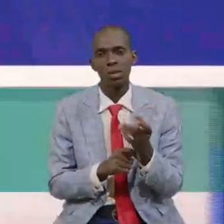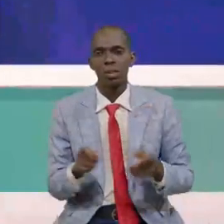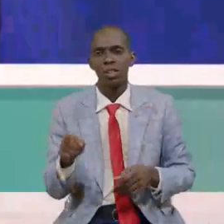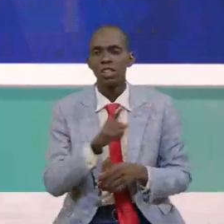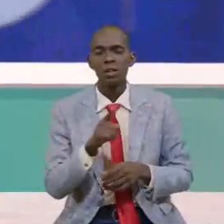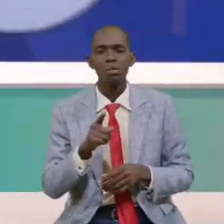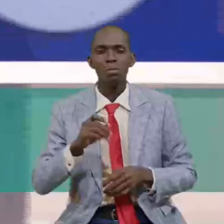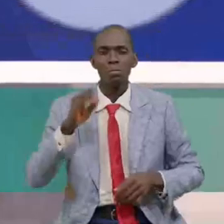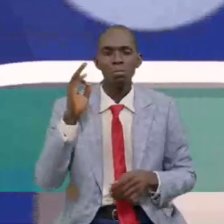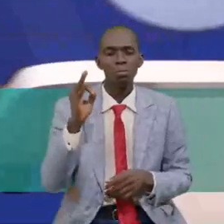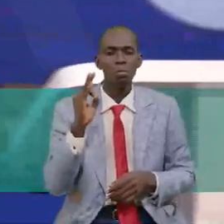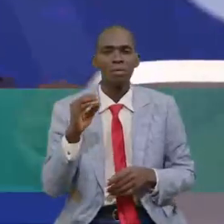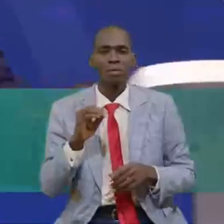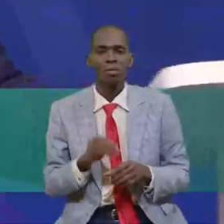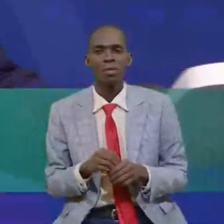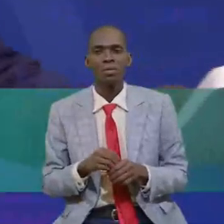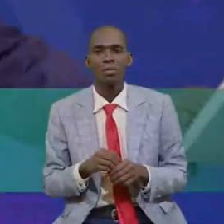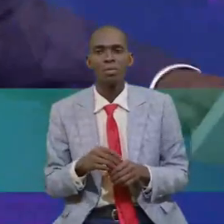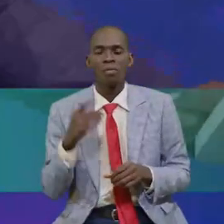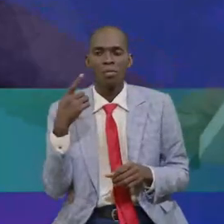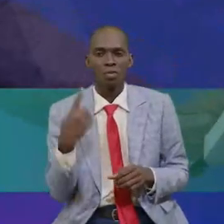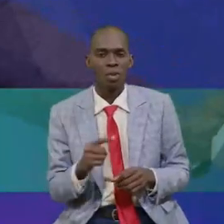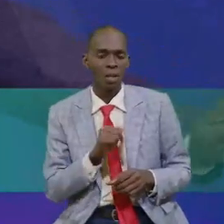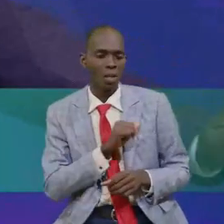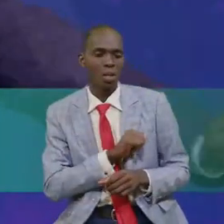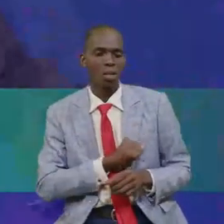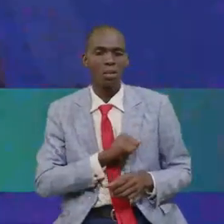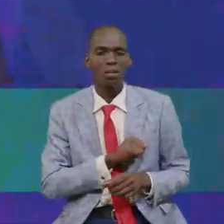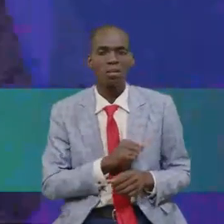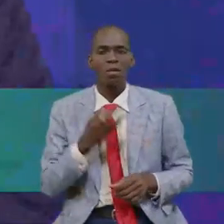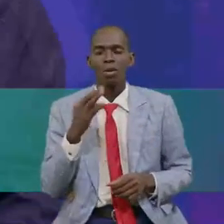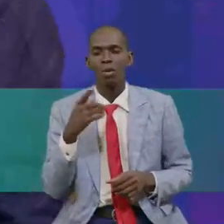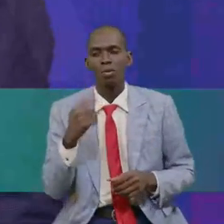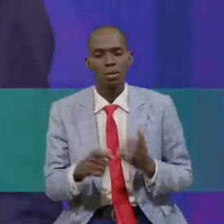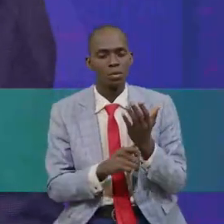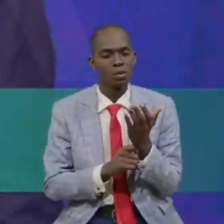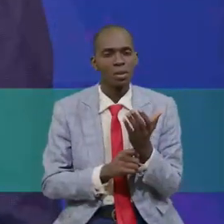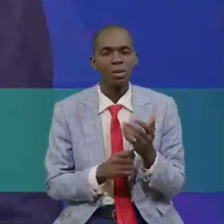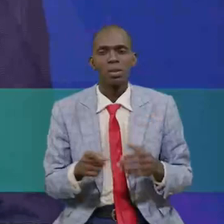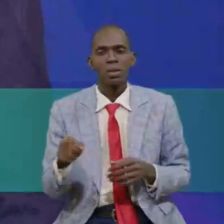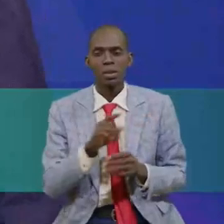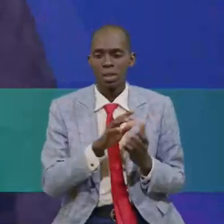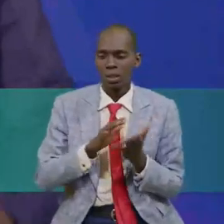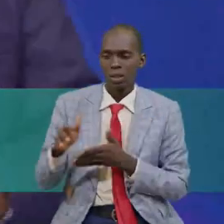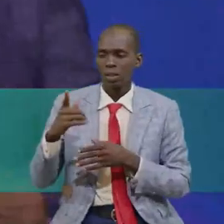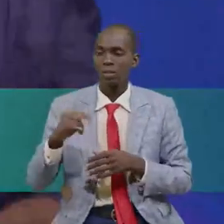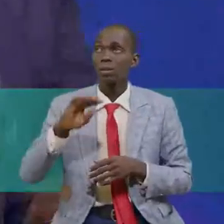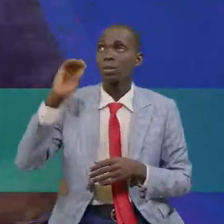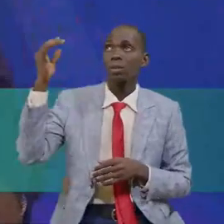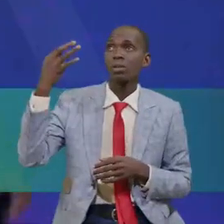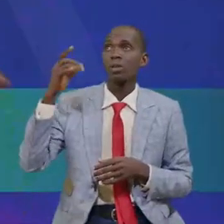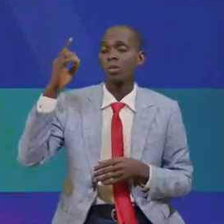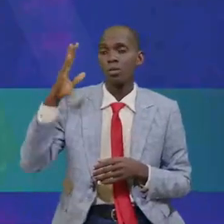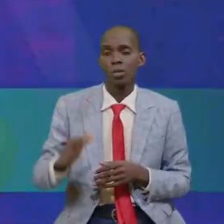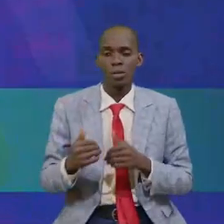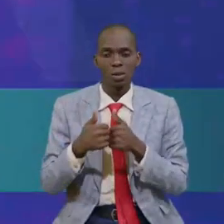servir dans l'attitude de la chair. Ils laissent la grâce de Dieu de